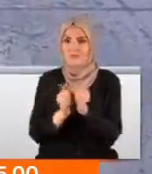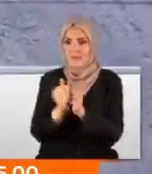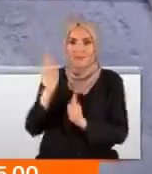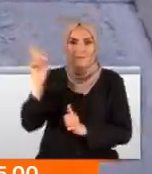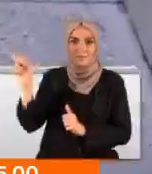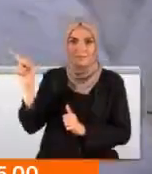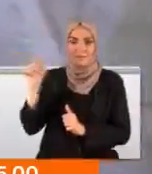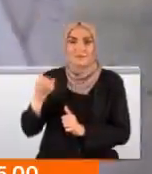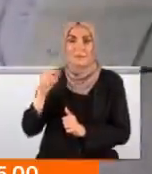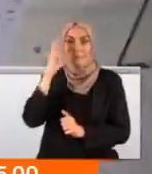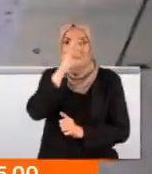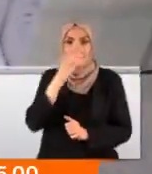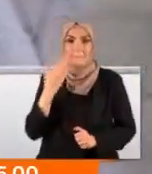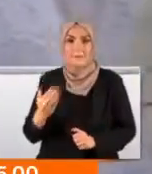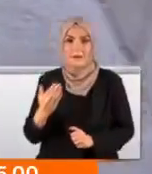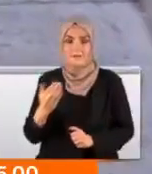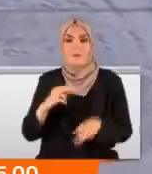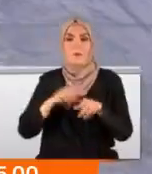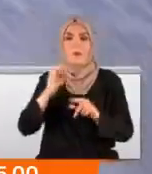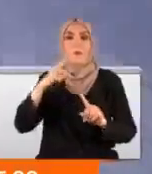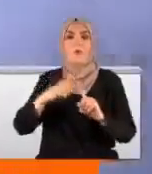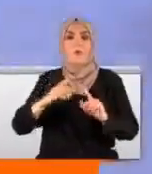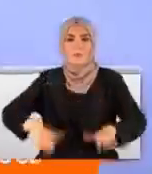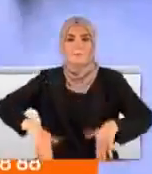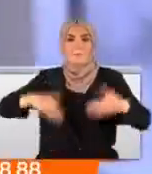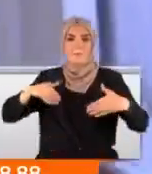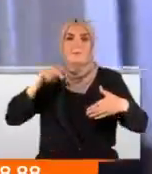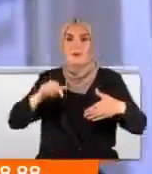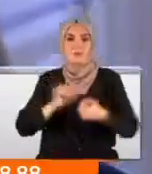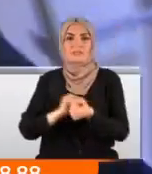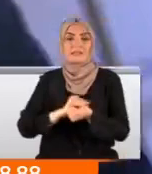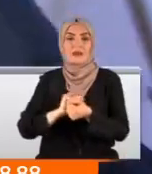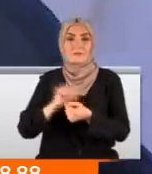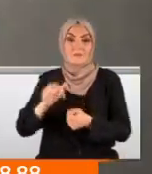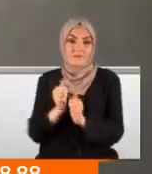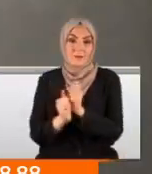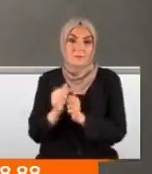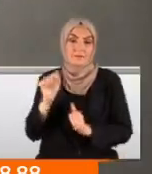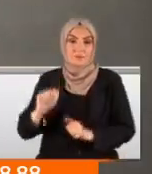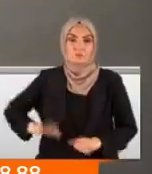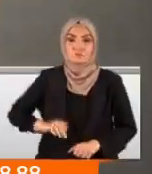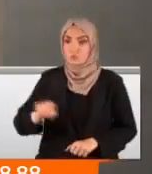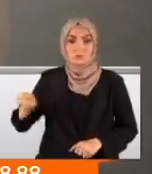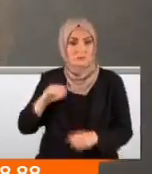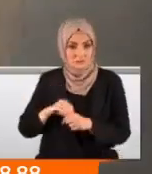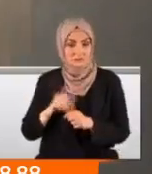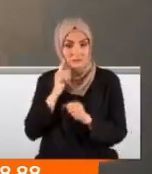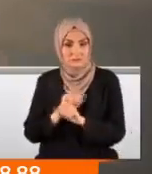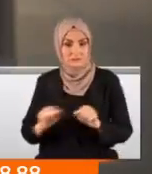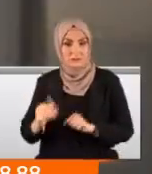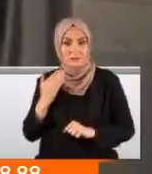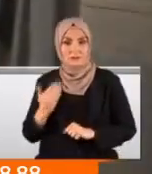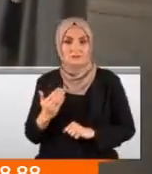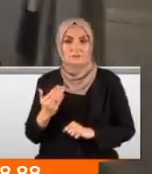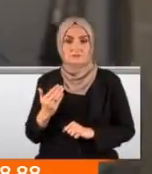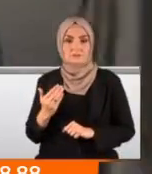Mavi kimyasal yıkama yeri, kot yıkama yeri burası, taşlama yeri. Otomatikmen çocuklarımıza da zararlı. Patlayan rögarlar çevredeki binaları